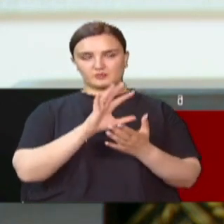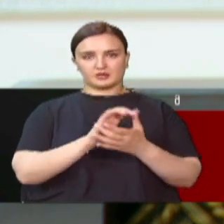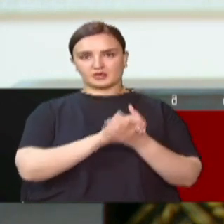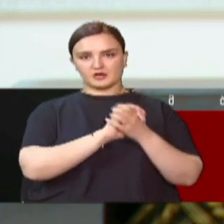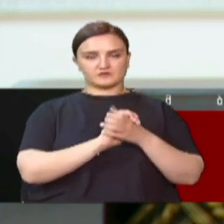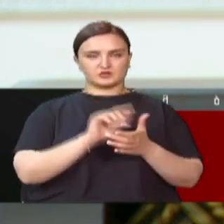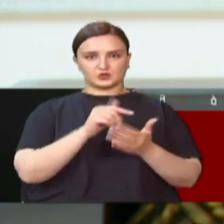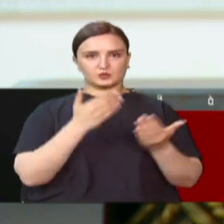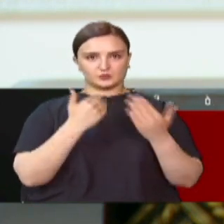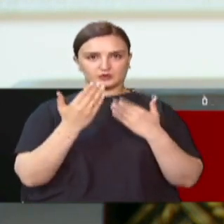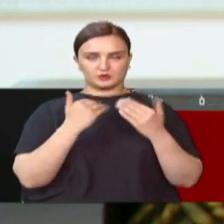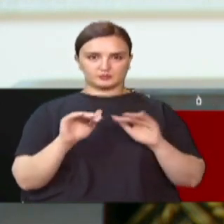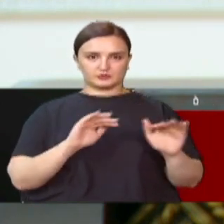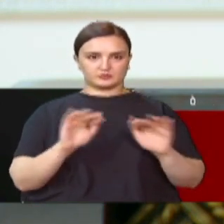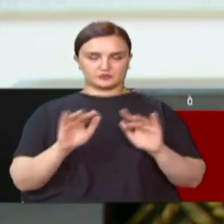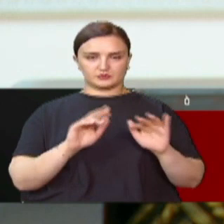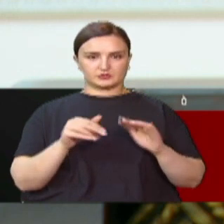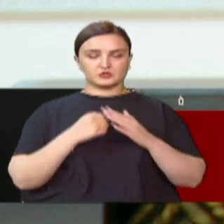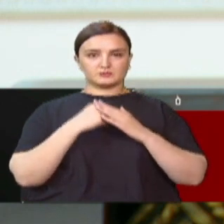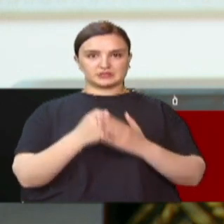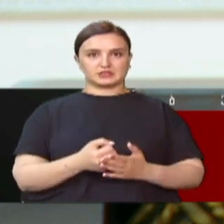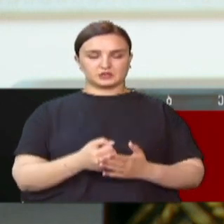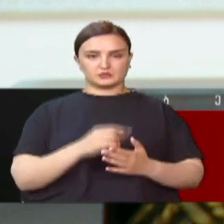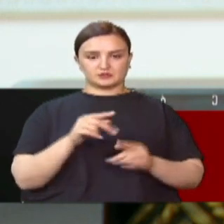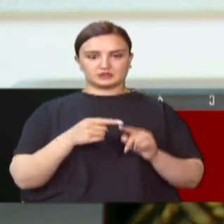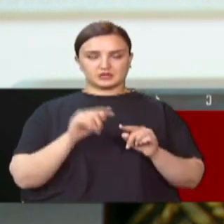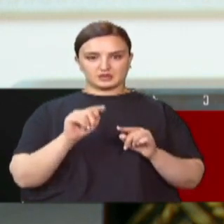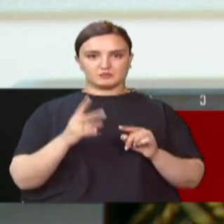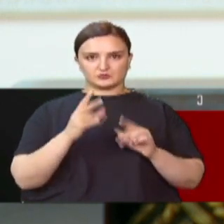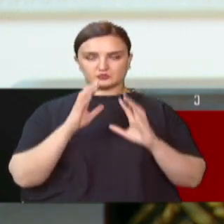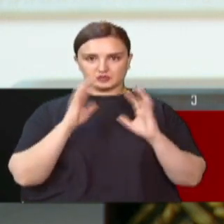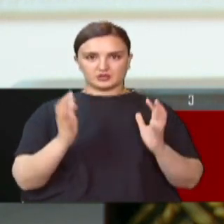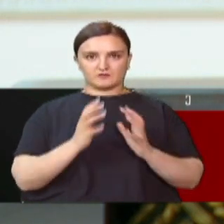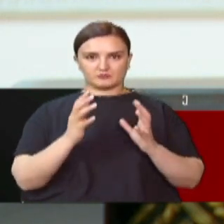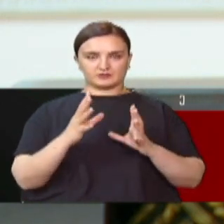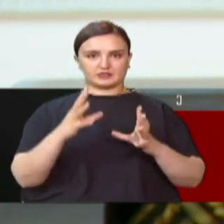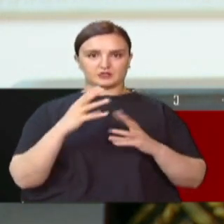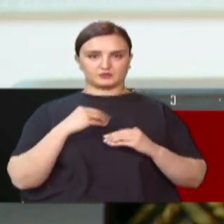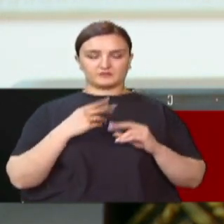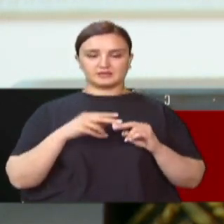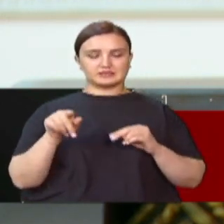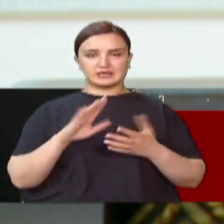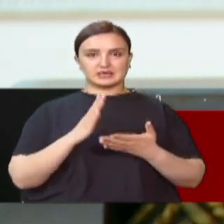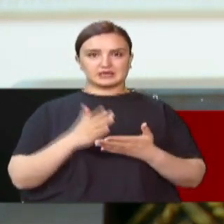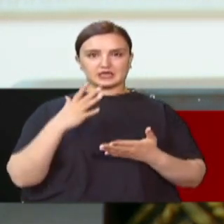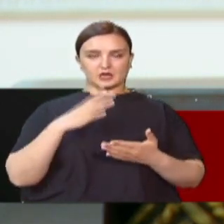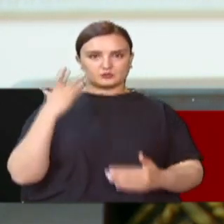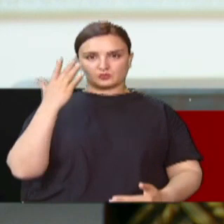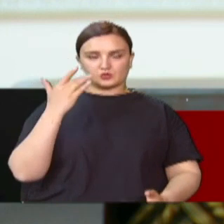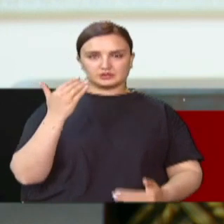ურთიერთობის პროცესში მოპოვებულს. და ამას ჩვენ უნდა გავუფრთხილდეთ ერთობლივად, იმიტომ რომ ეს არ არის ქართული